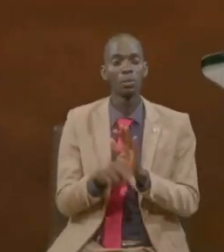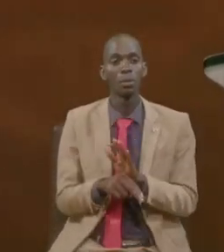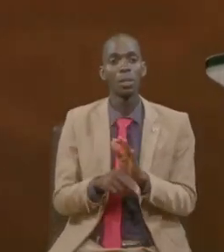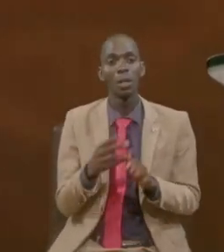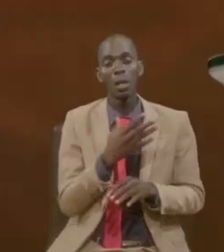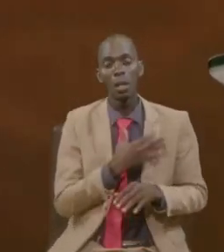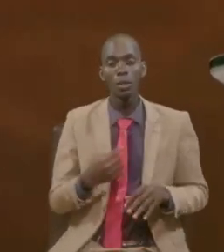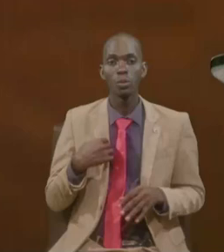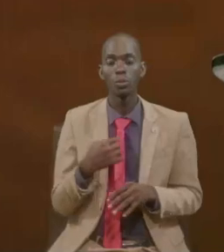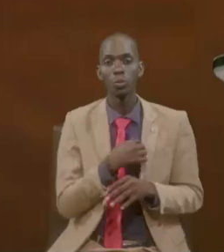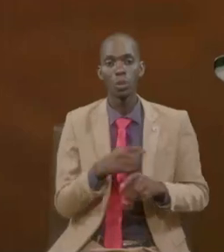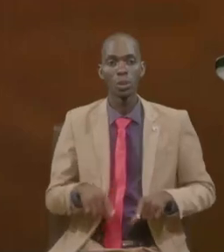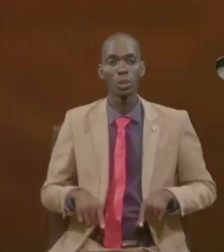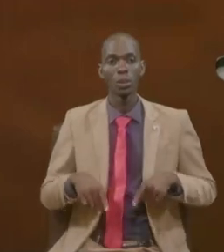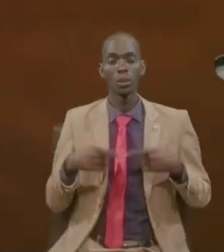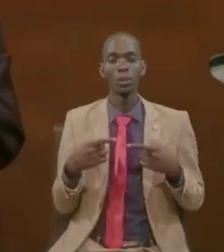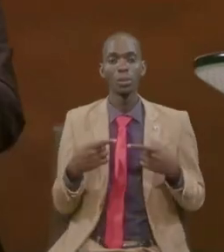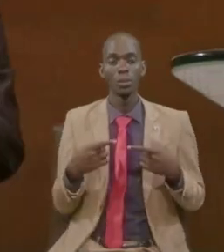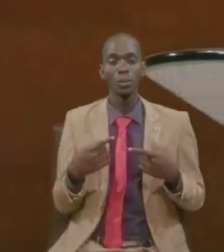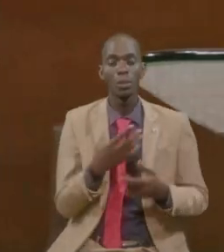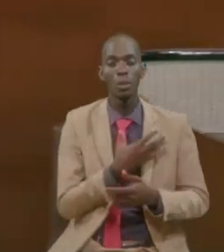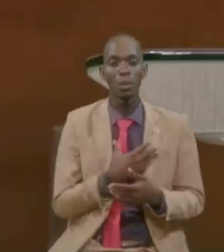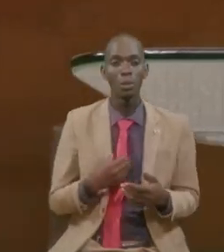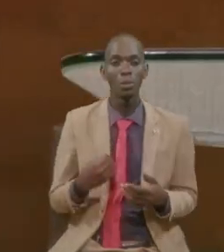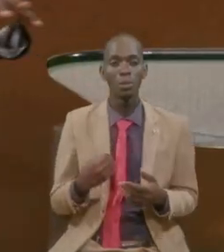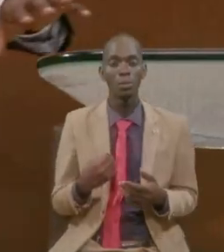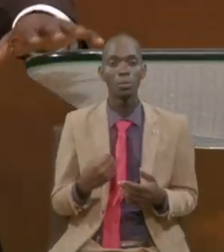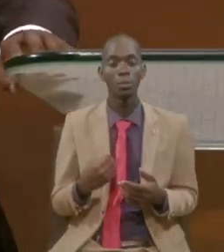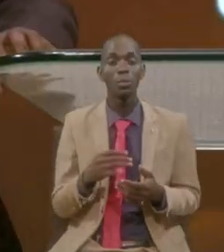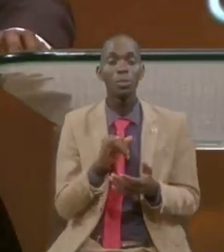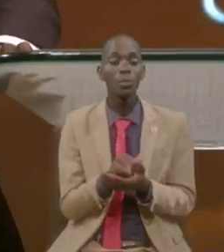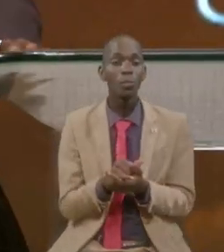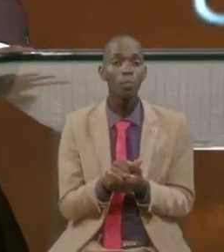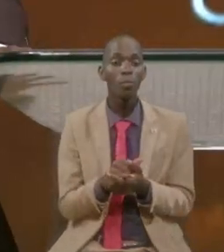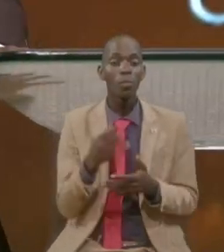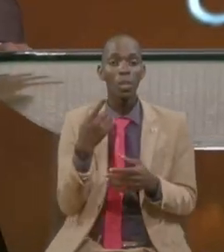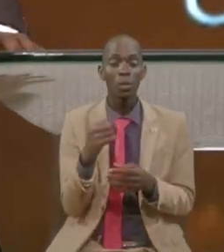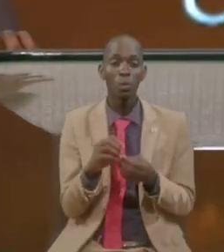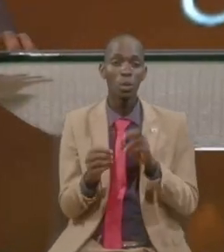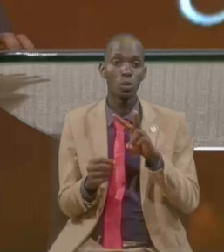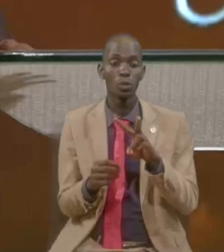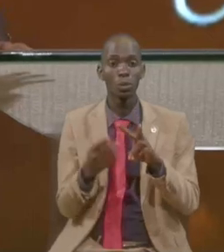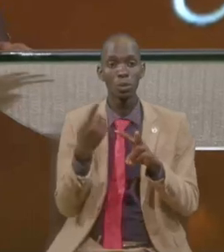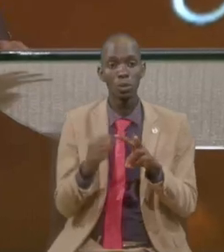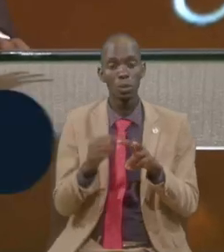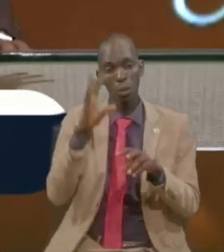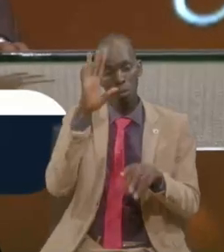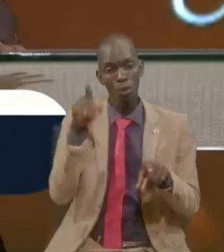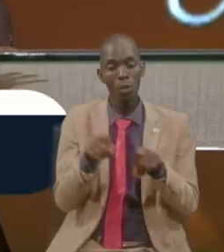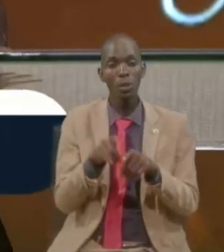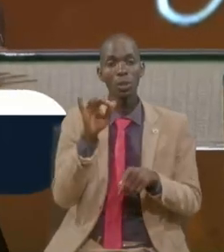et l'impartialité. Et nous vivons selon son exemple parfait. Numéro 2, la